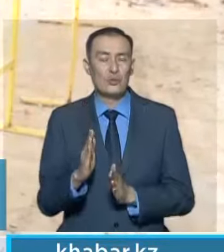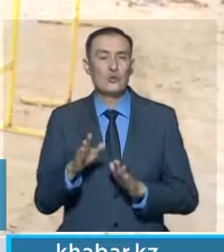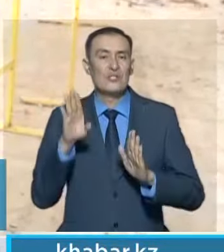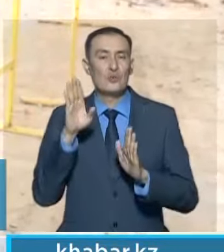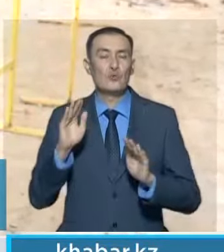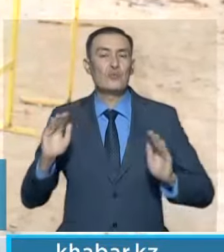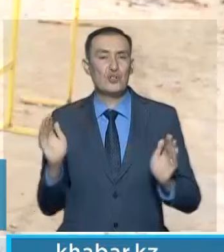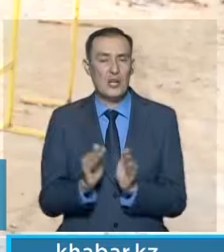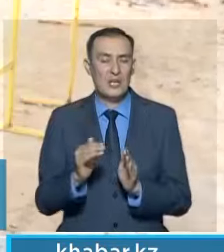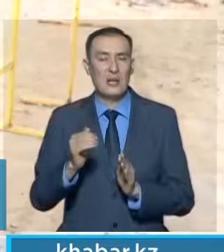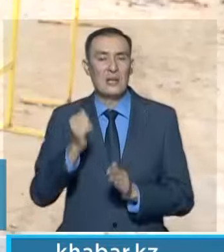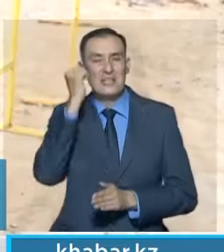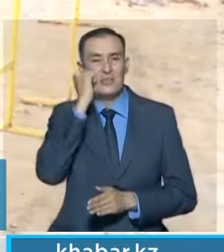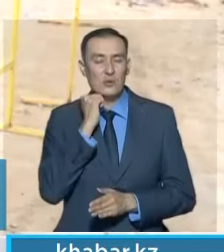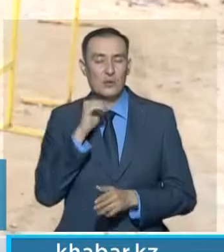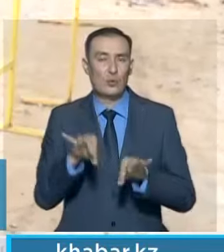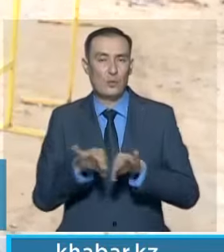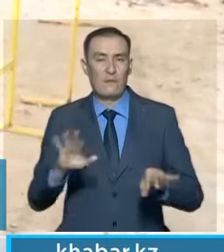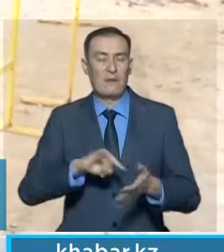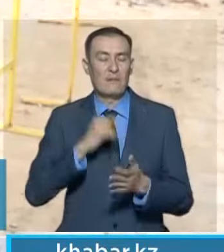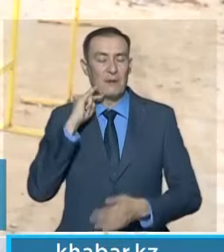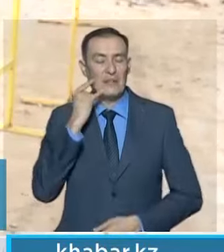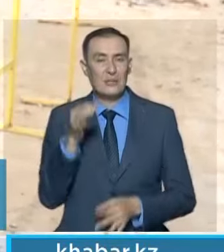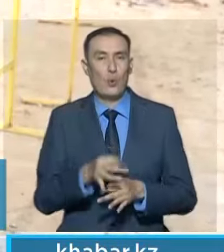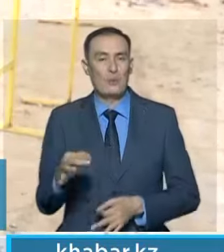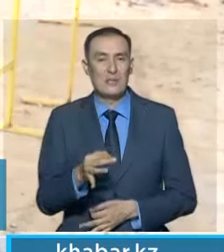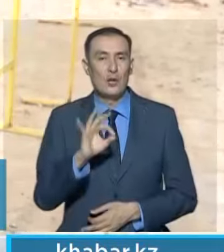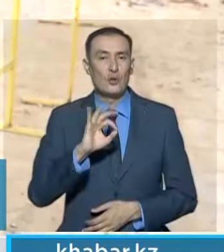снижение износа тепловых сетей Павлодарской области